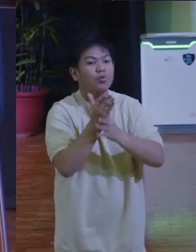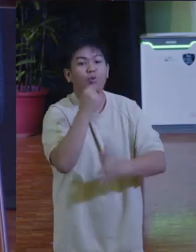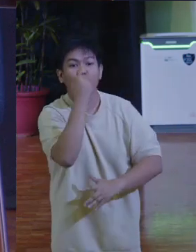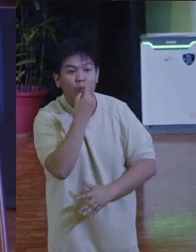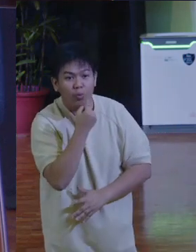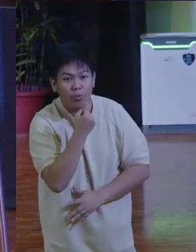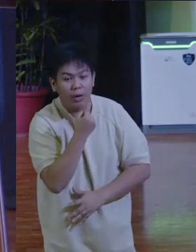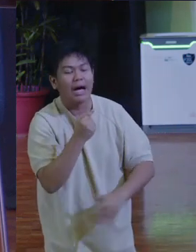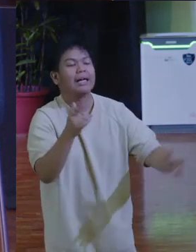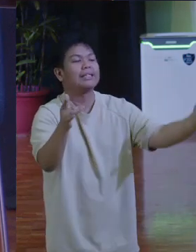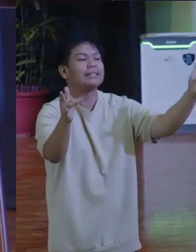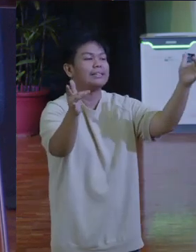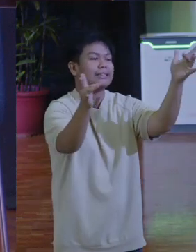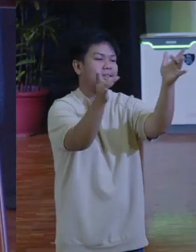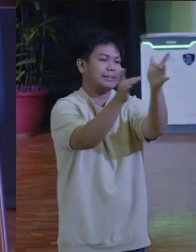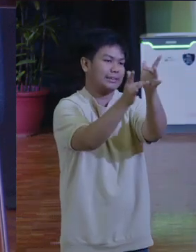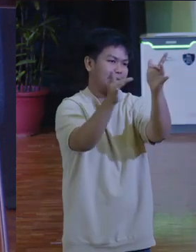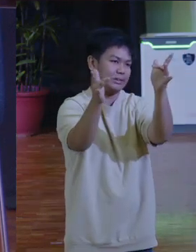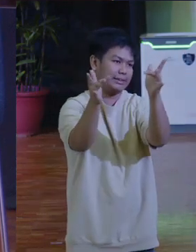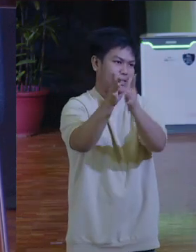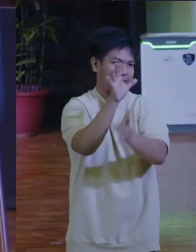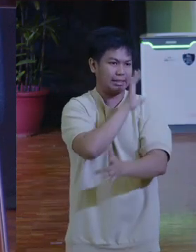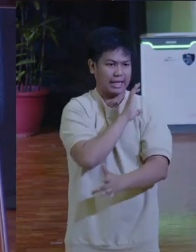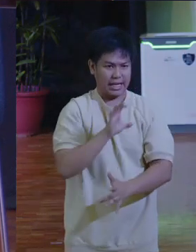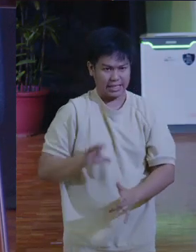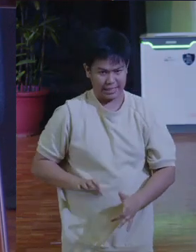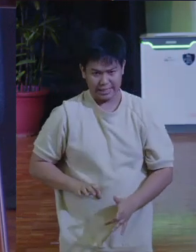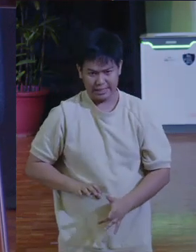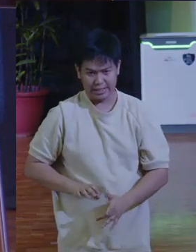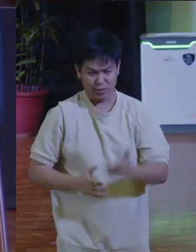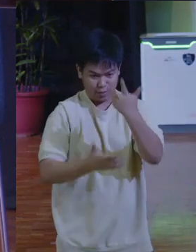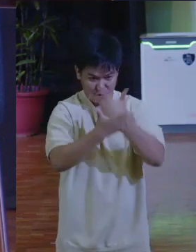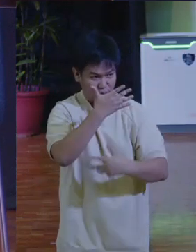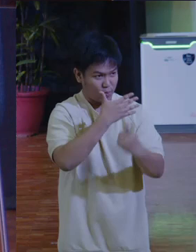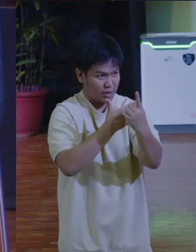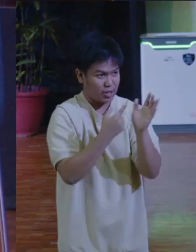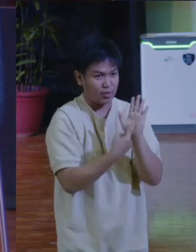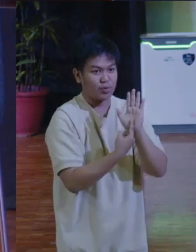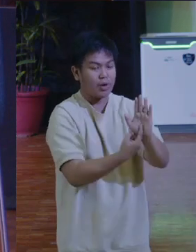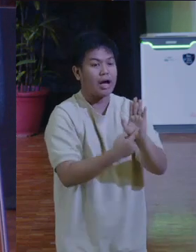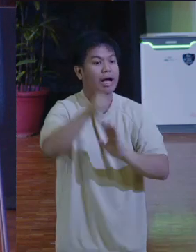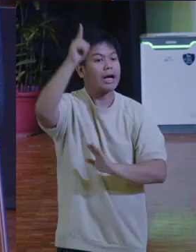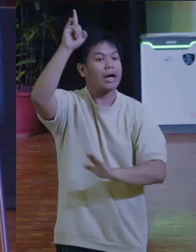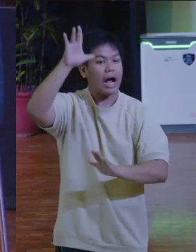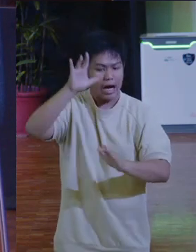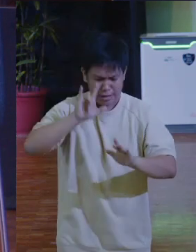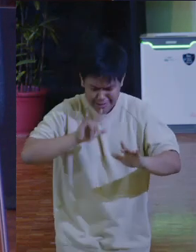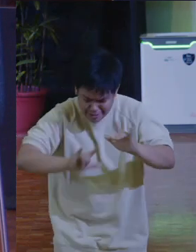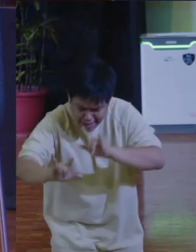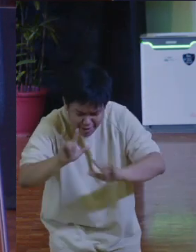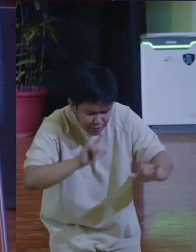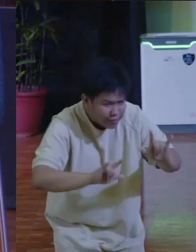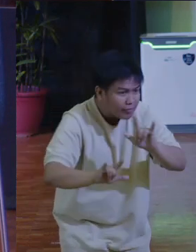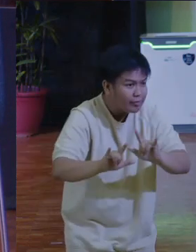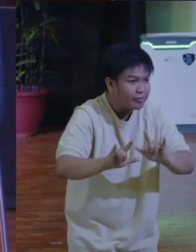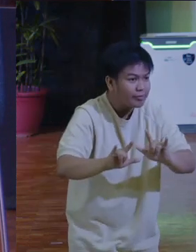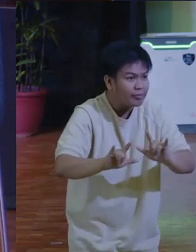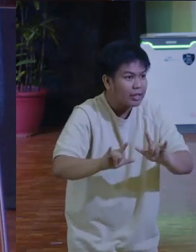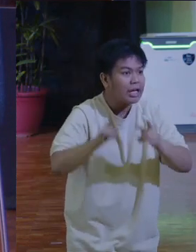Jesus Christ our Savior. Ang anak. Ang Ama, ang diwang banal, at ang